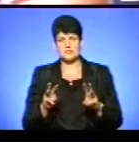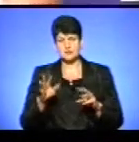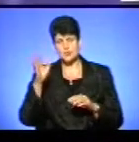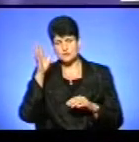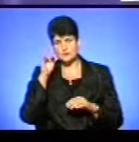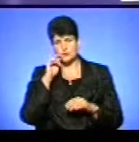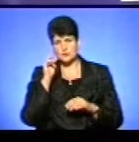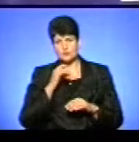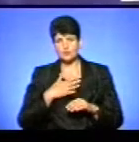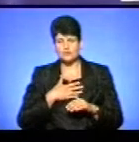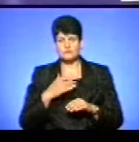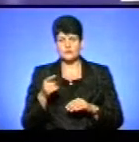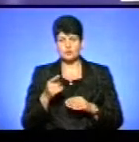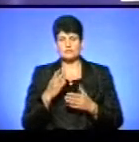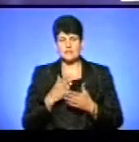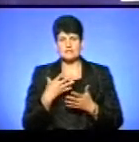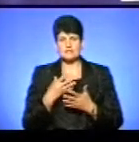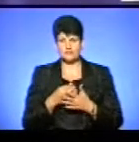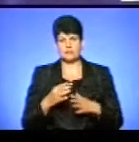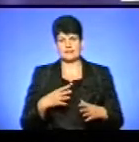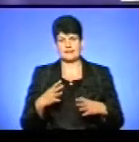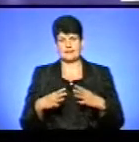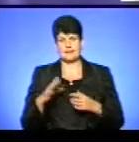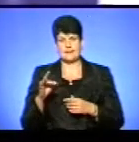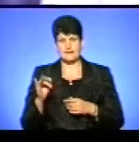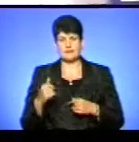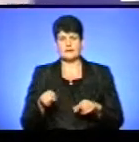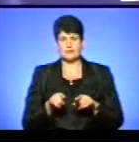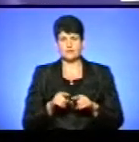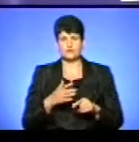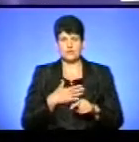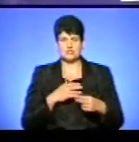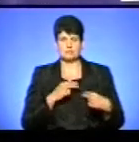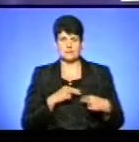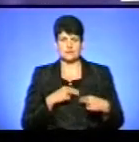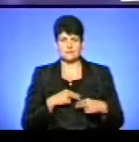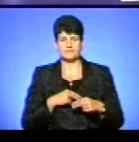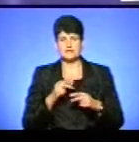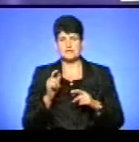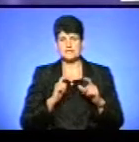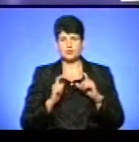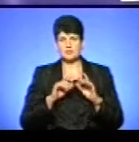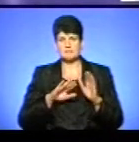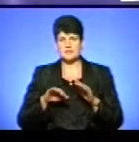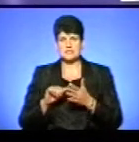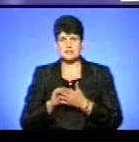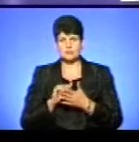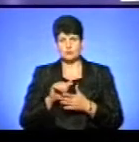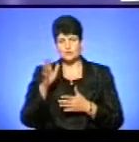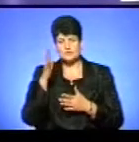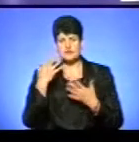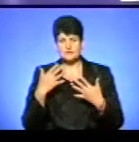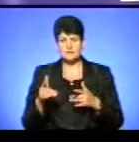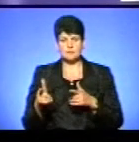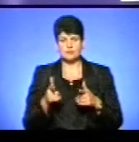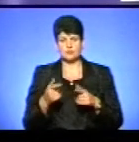і у нас в області є свої тренери підготовлені, і також наші працівники Інституту післядипломної педагогічної освіти, які підготовлені